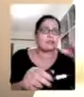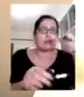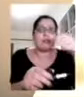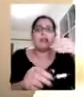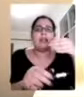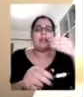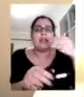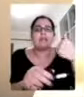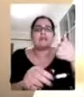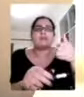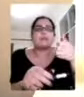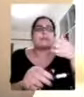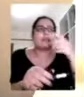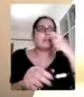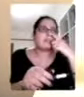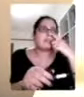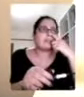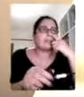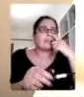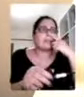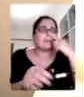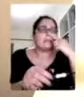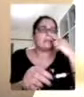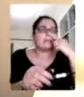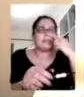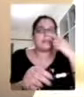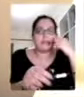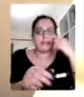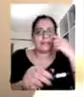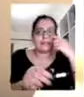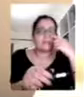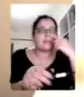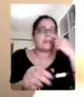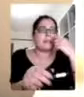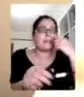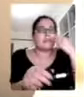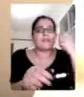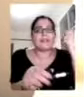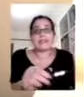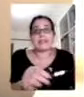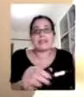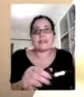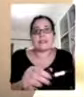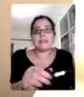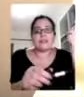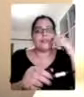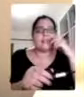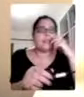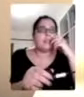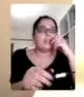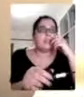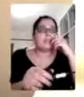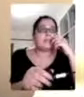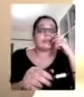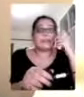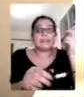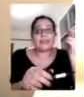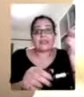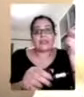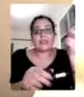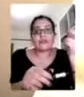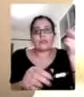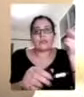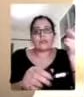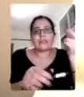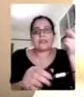defalarca konuştuk. En ucuz bulabileceğiniz ülke İspanya. İspanya'ya çok fazla giden olmuyor. İspanya'da da